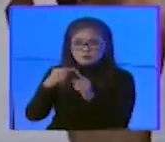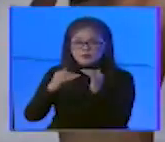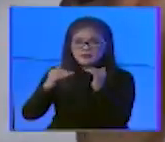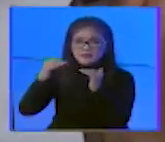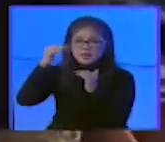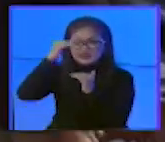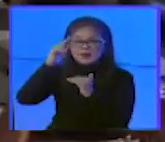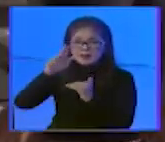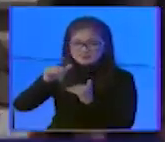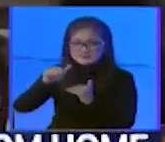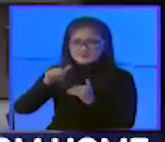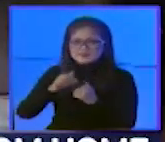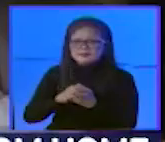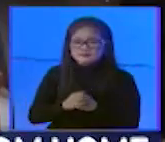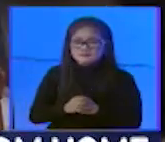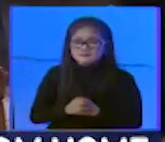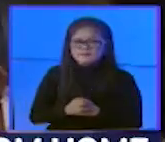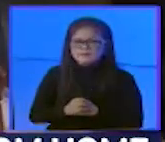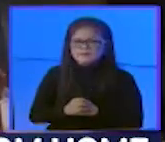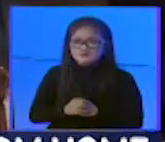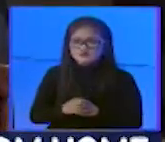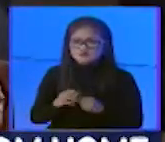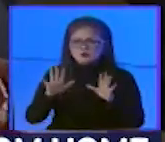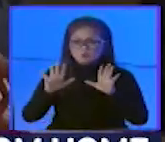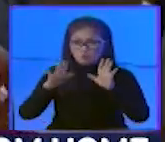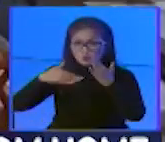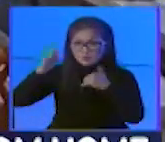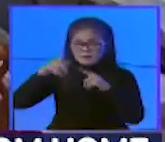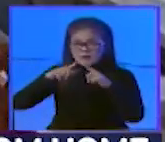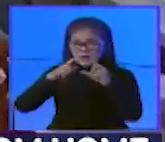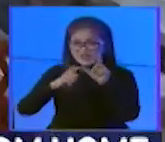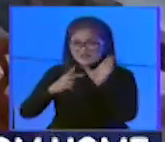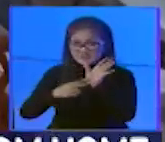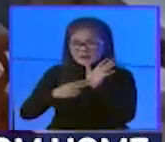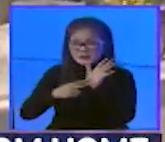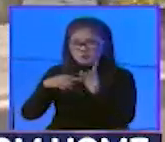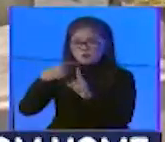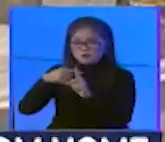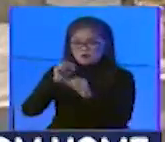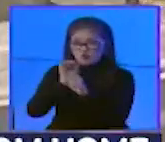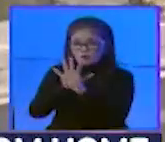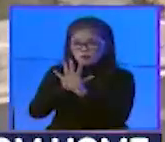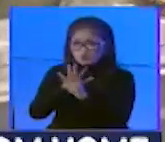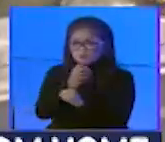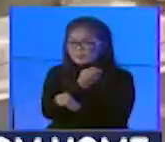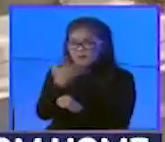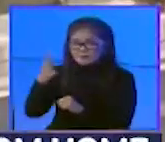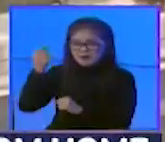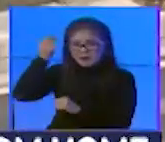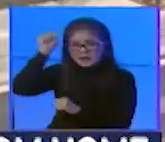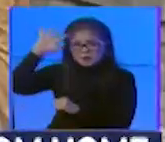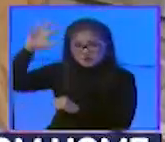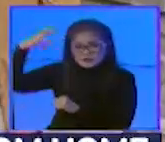Akibat terkonfirmasinya COVID-19 pada puluhan ASN di lingkungan pemerintahan Kabupaten Pemalang, sejumlah kantor dinas menerapkan bekerja dari rumah atau work